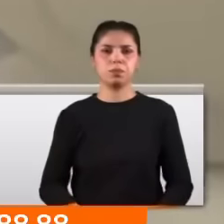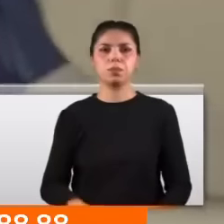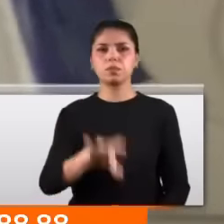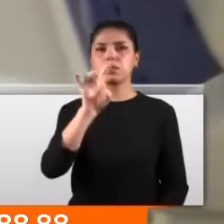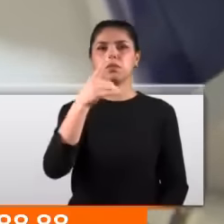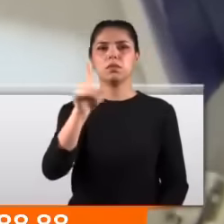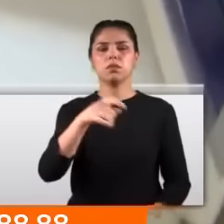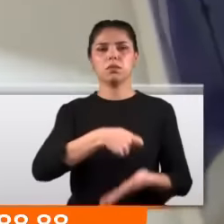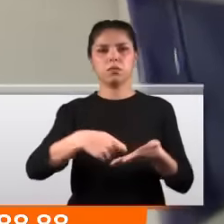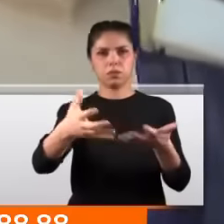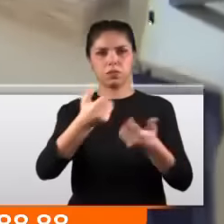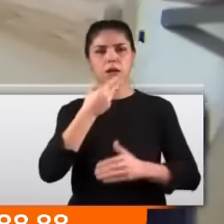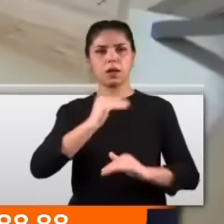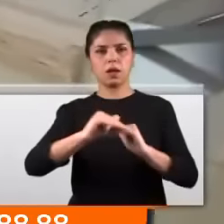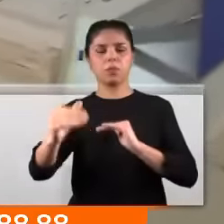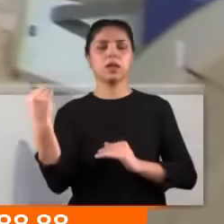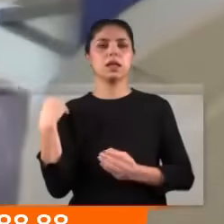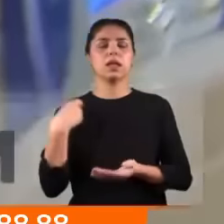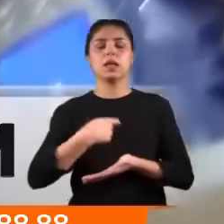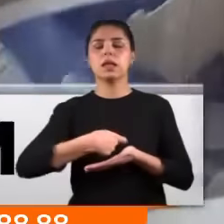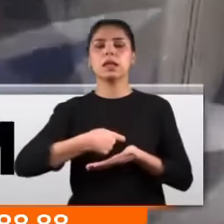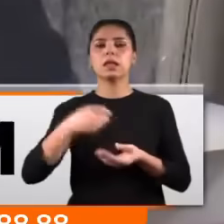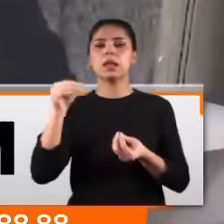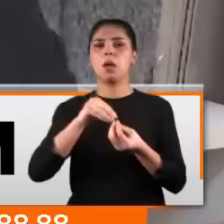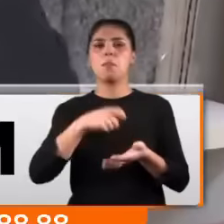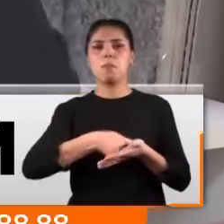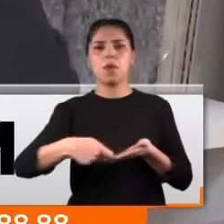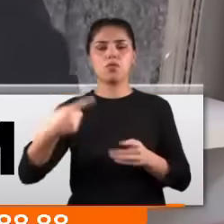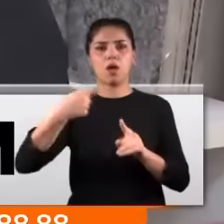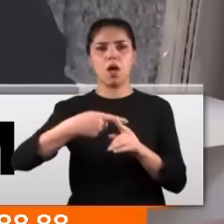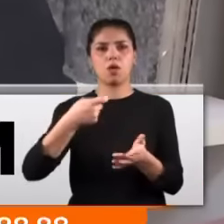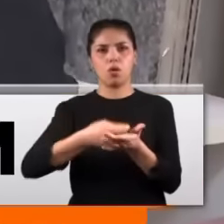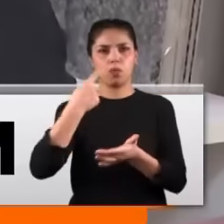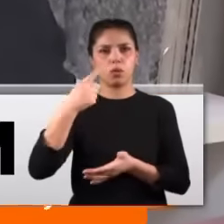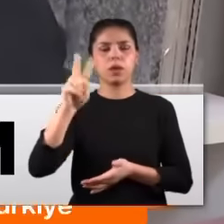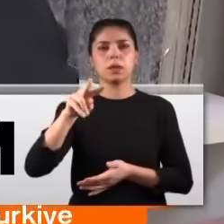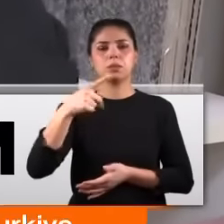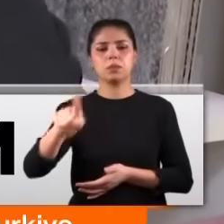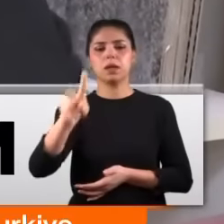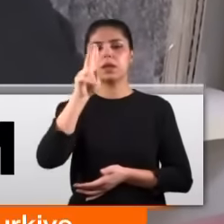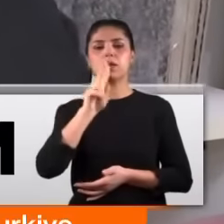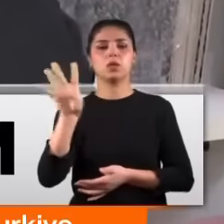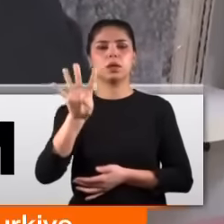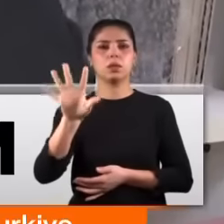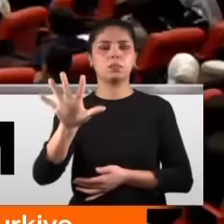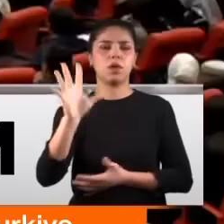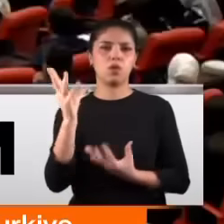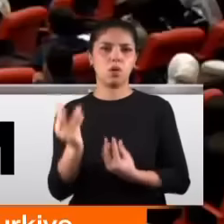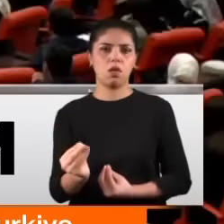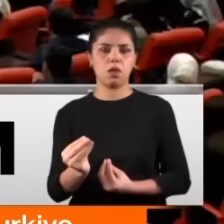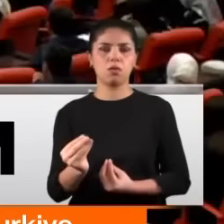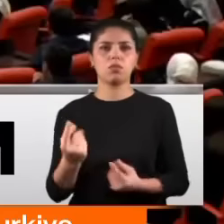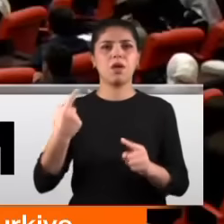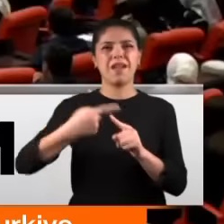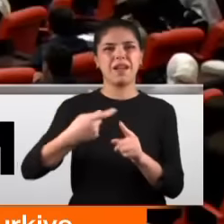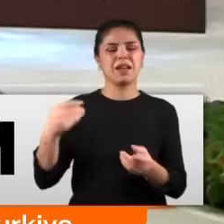bin lira maaş alan emeklilerin de yeni zamlı maaşları ek ödeme dahil 22.245 liraya yükselecek. Ek